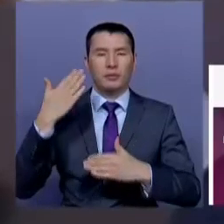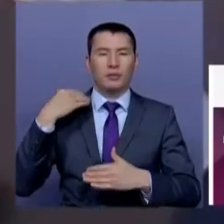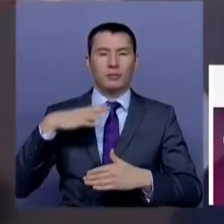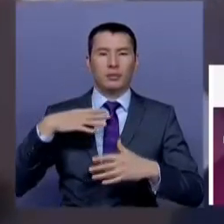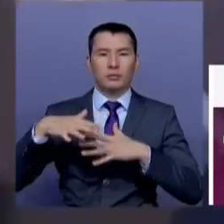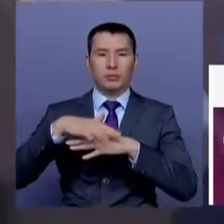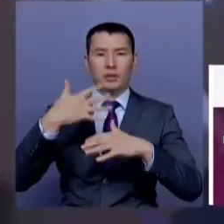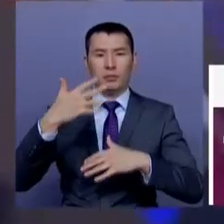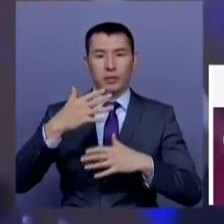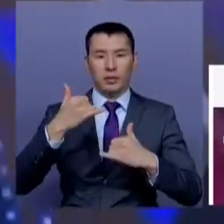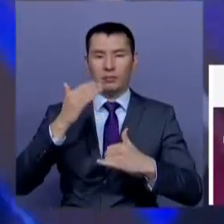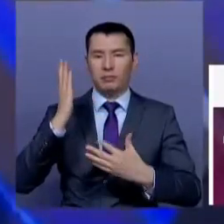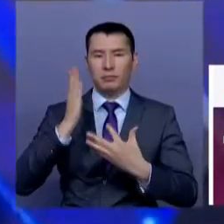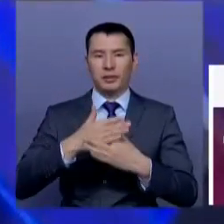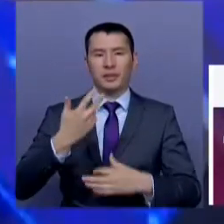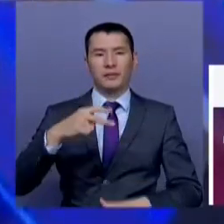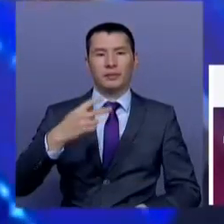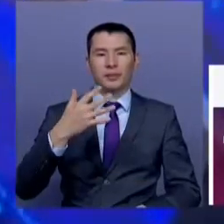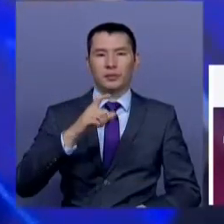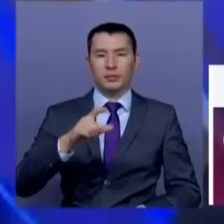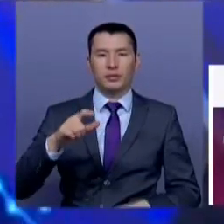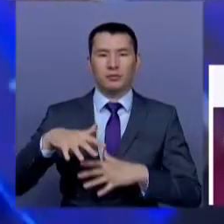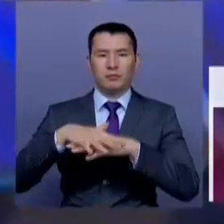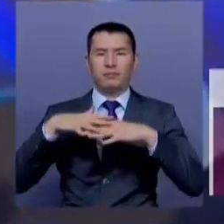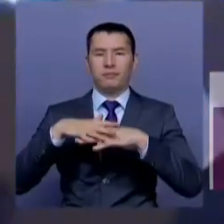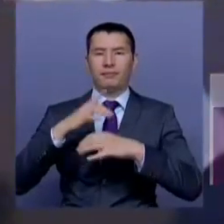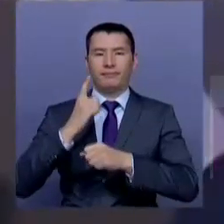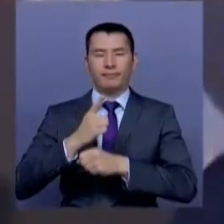сидело 50 человек, то сейчас это 25 человек. Также